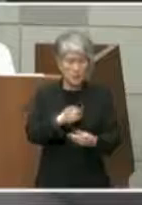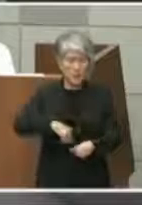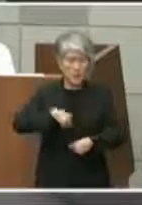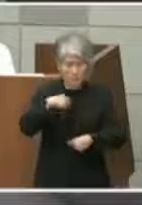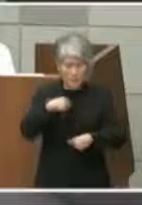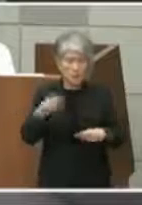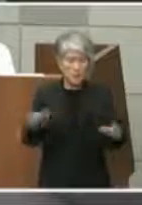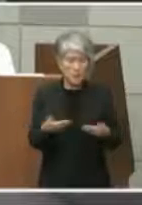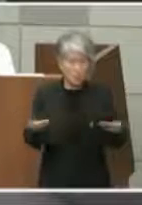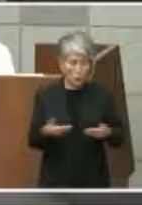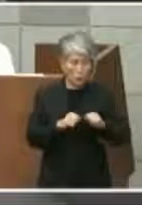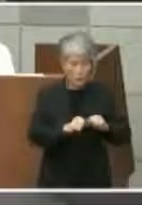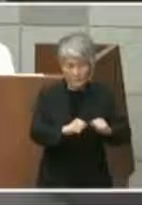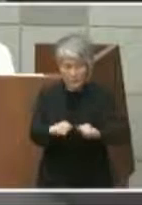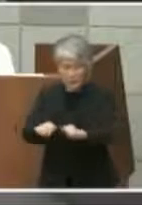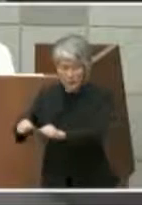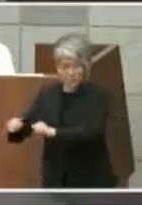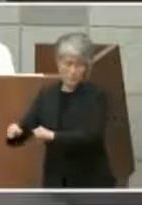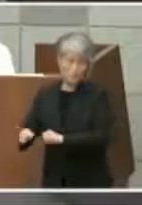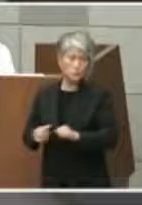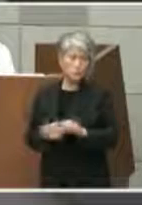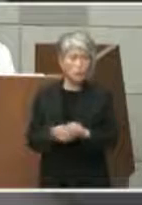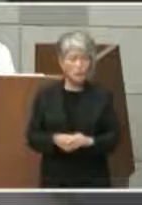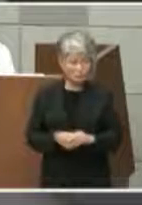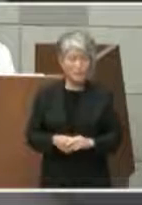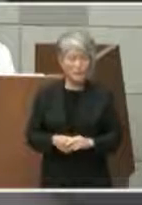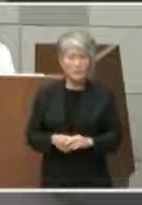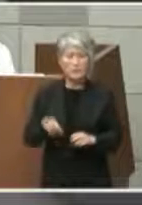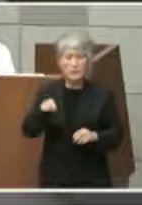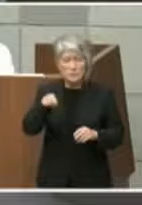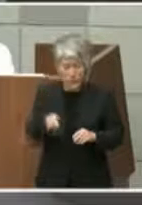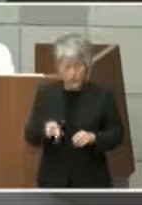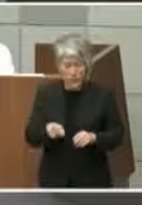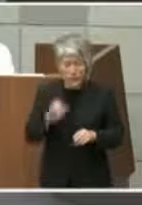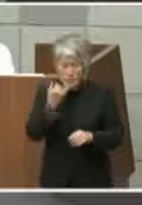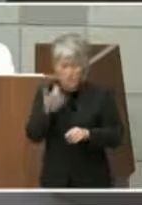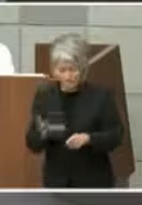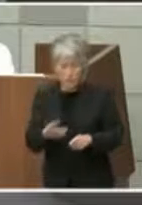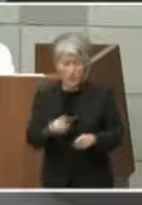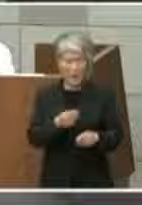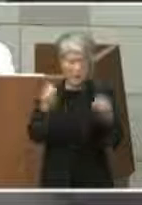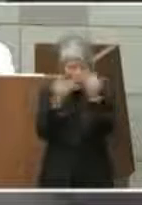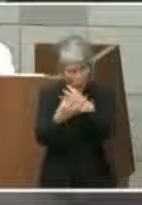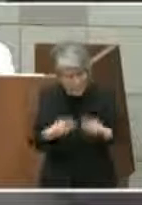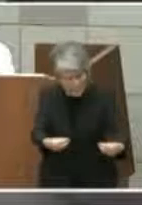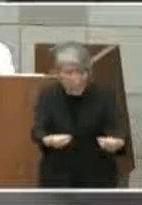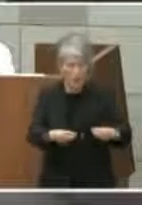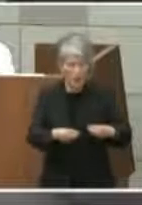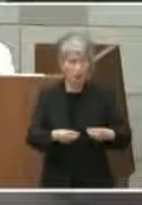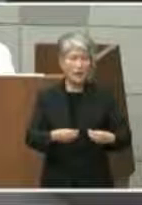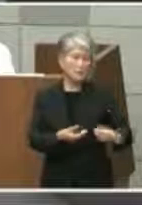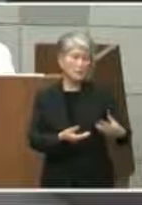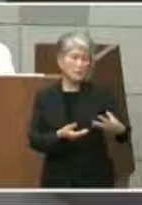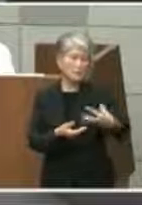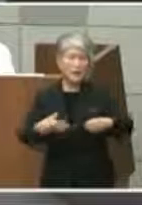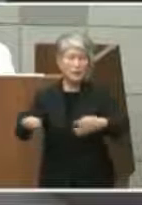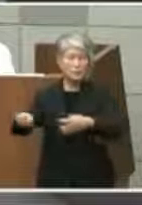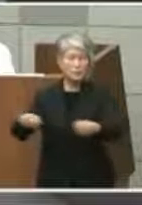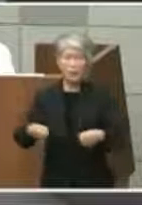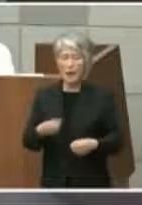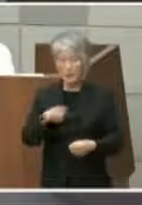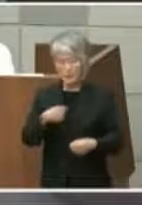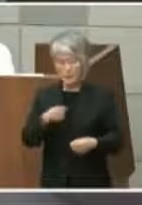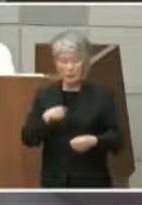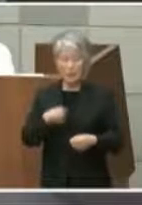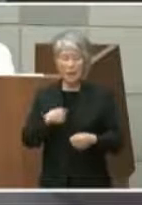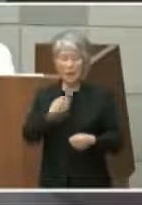うされておられますので、あらぬ誤解がですね広がることは私は望みませんので、今日の議員のご質問ありがたく思っておりまして、市役所